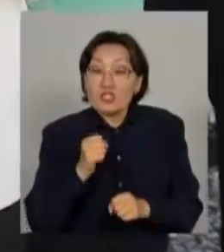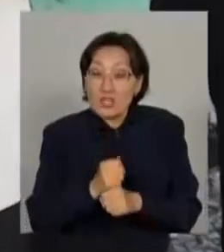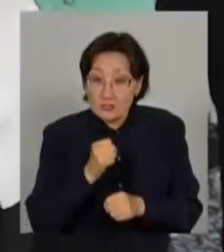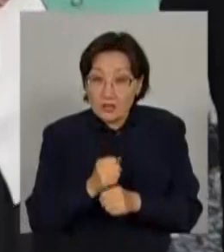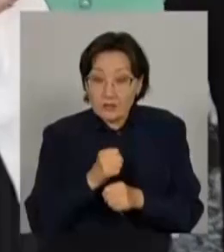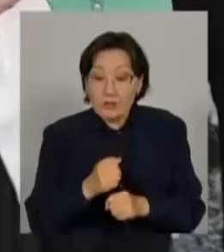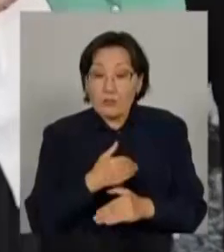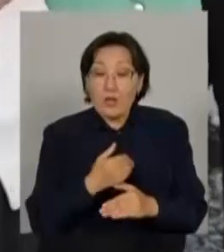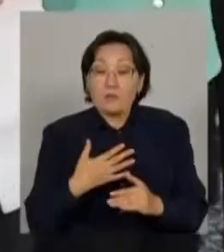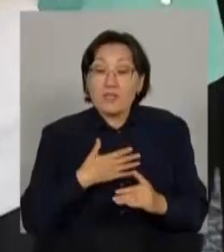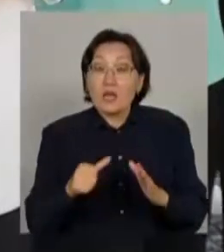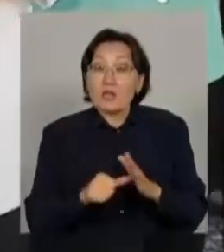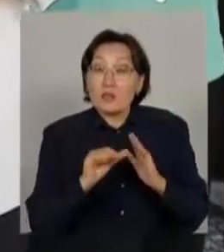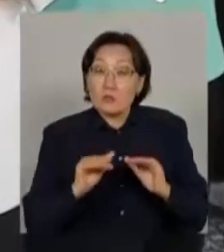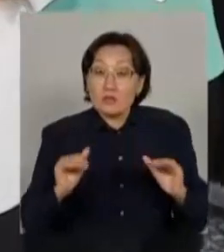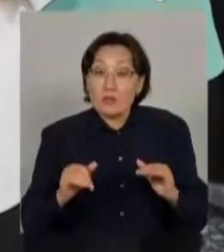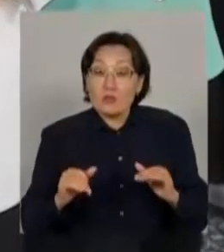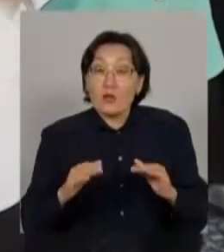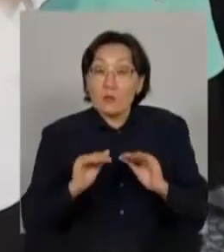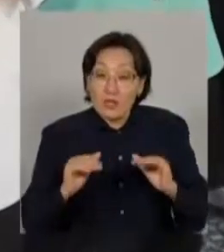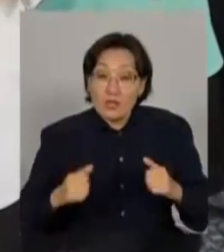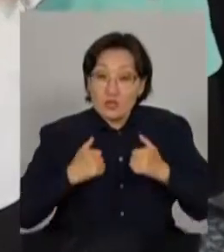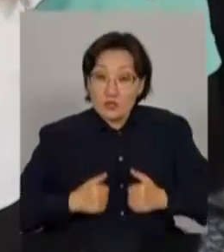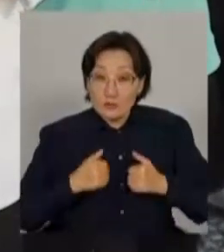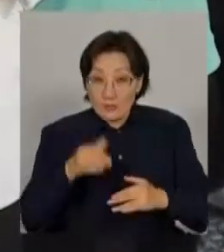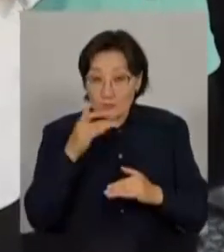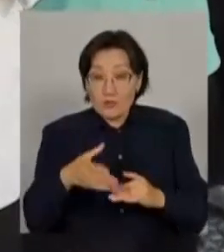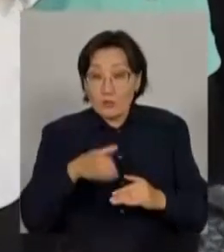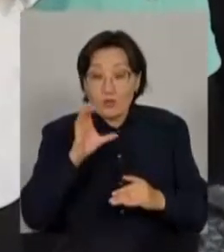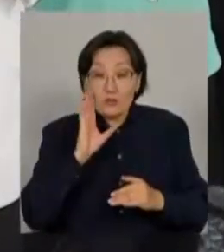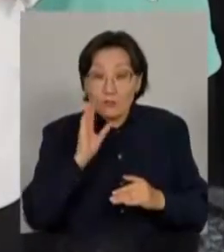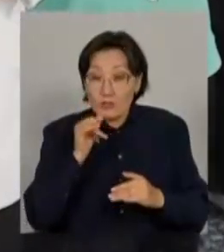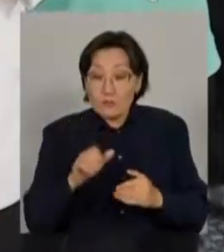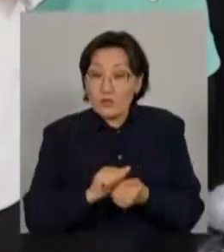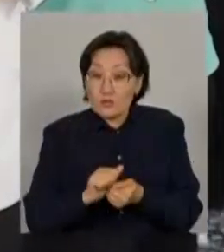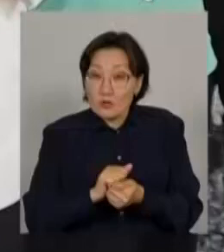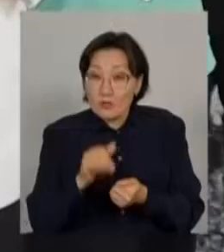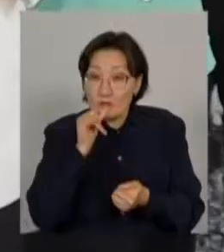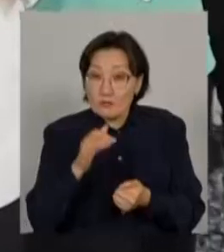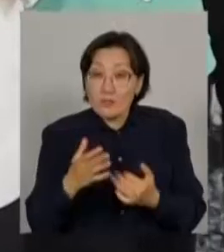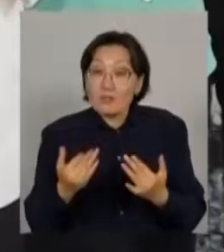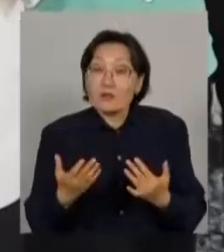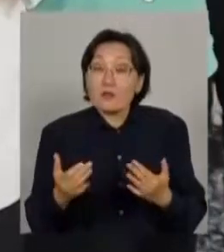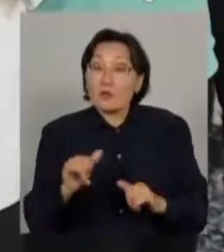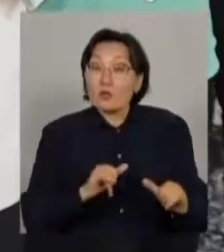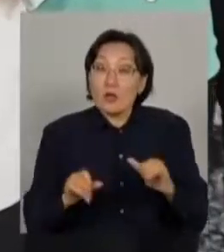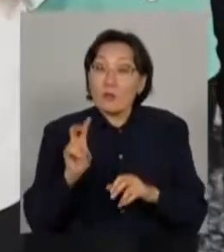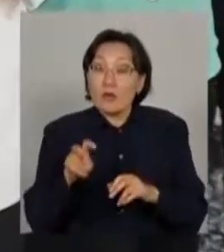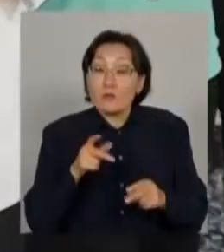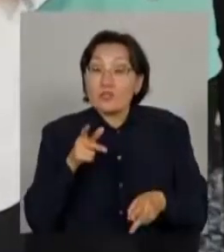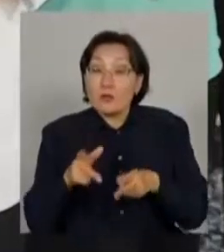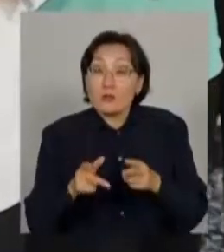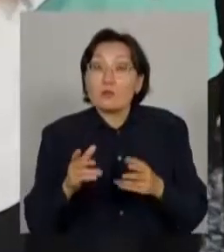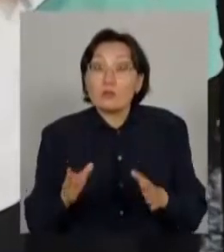Менде мысалы 6 бала бар. Онды шомылдыра алмаймын да, суды іше алмаймын да, кірді жуа алмаймын. Енді қайда барамыз енді?